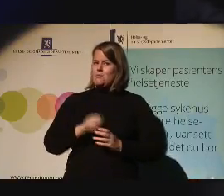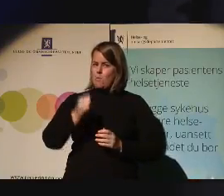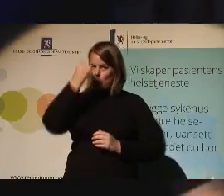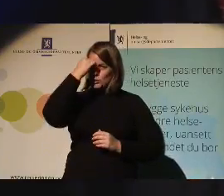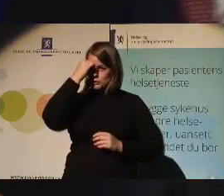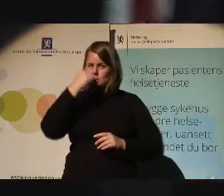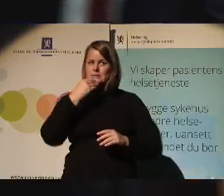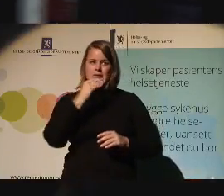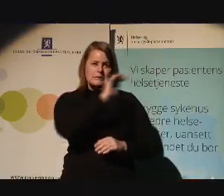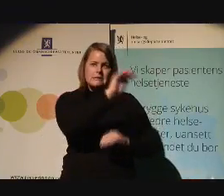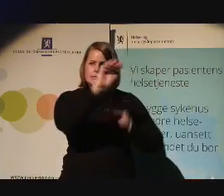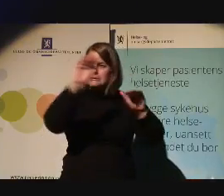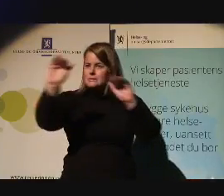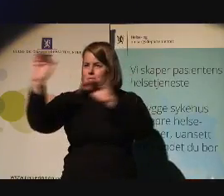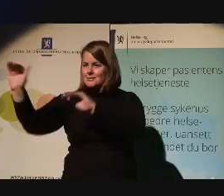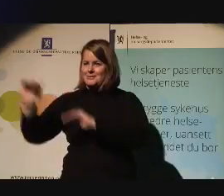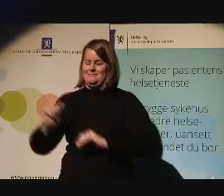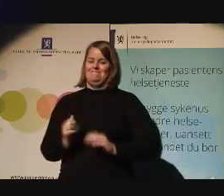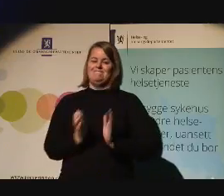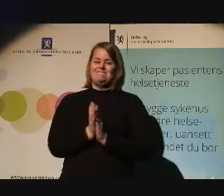kjenner.